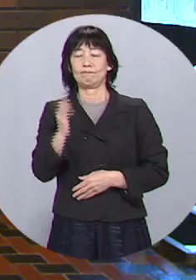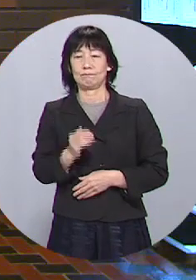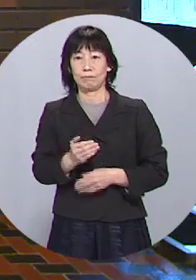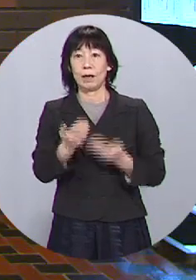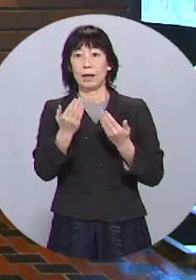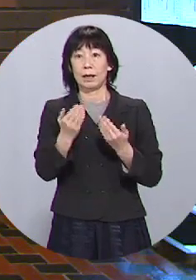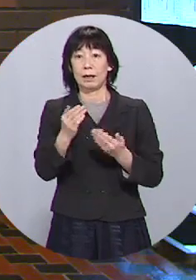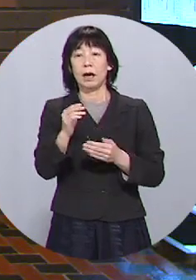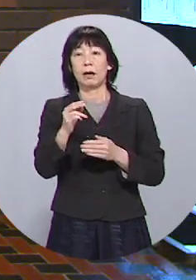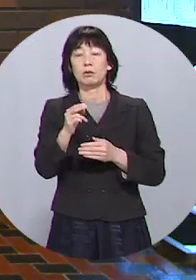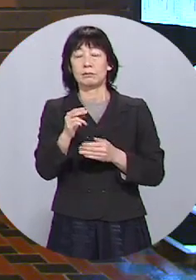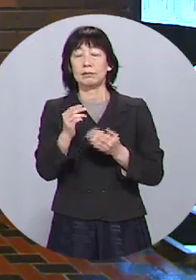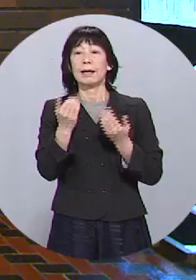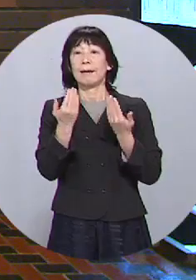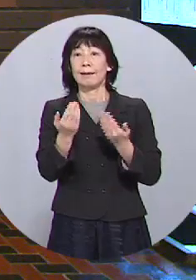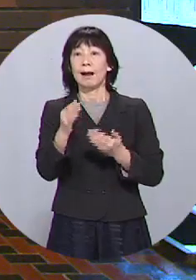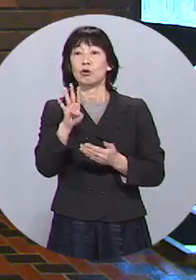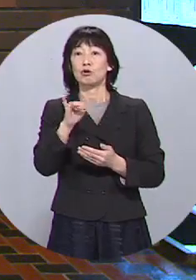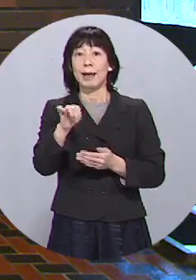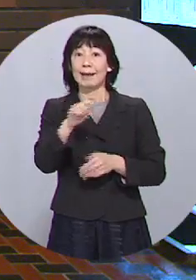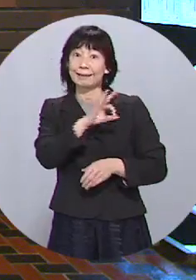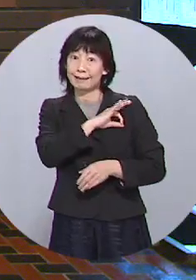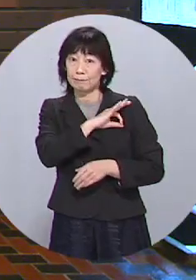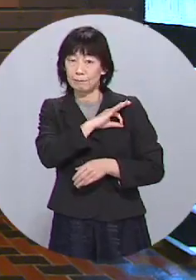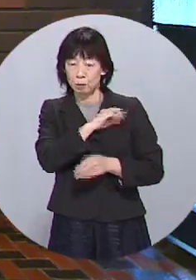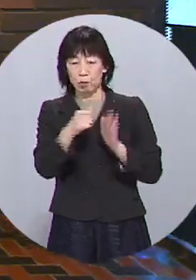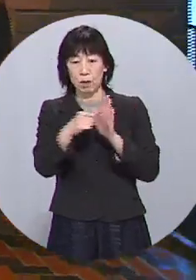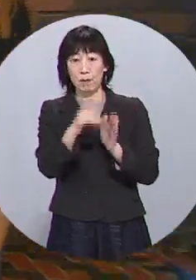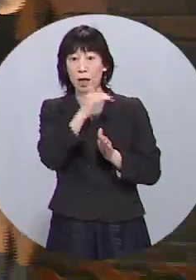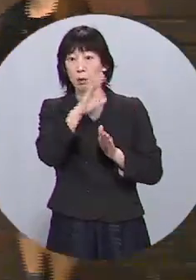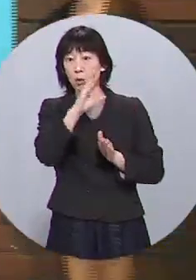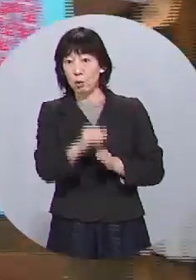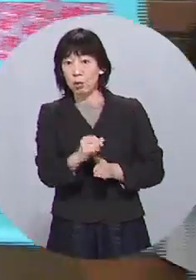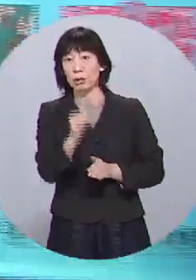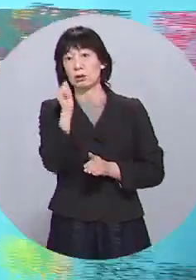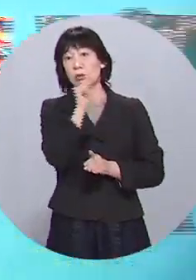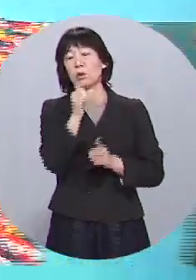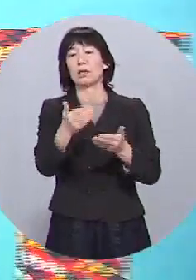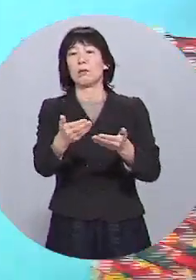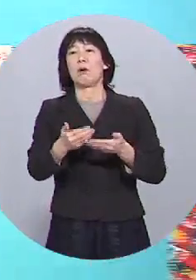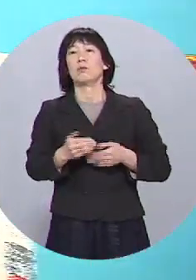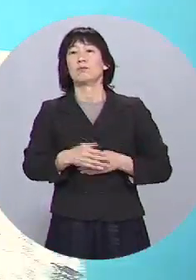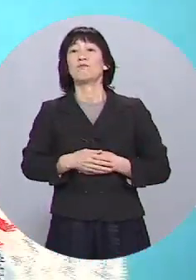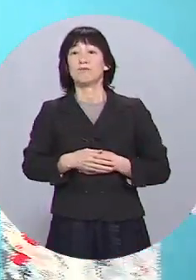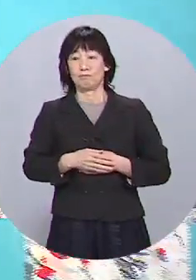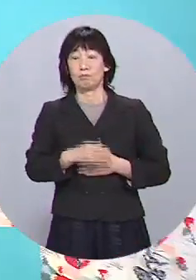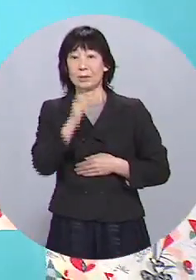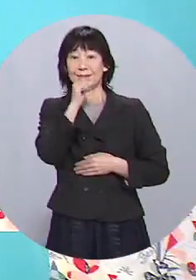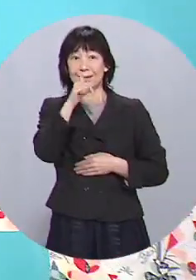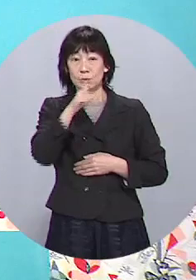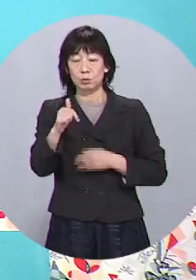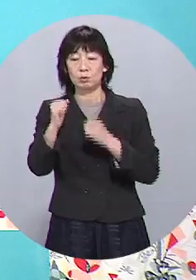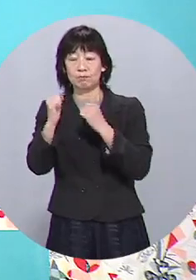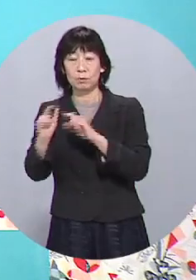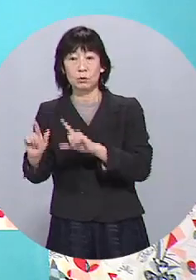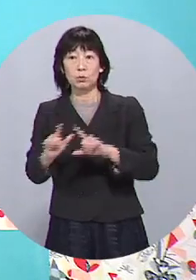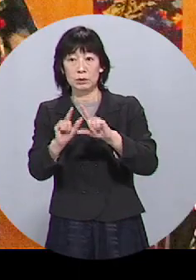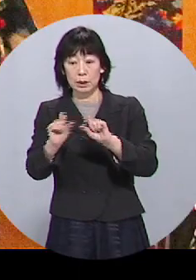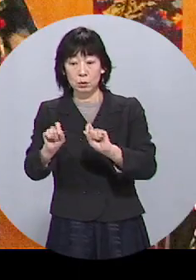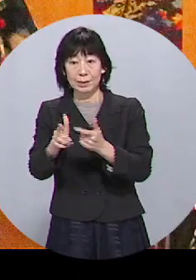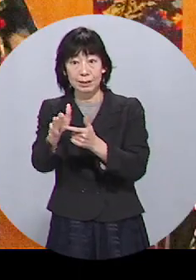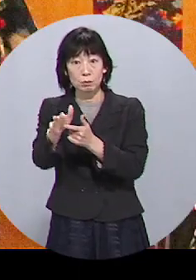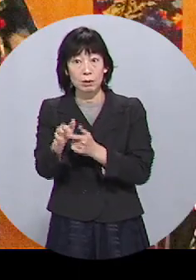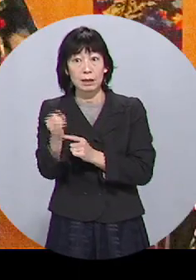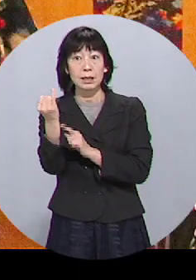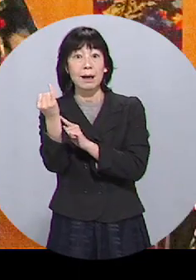員の後藤さんに案内していただきました。 今回の展覧会はですね、秩父市にお住まいの木村和江さん